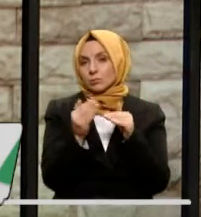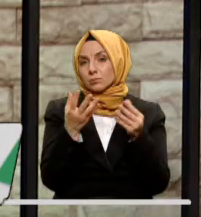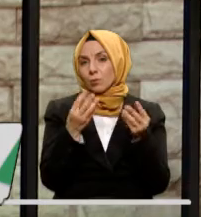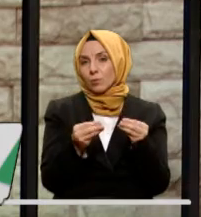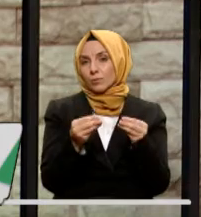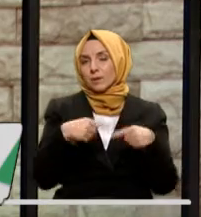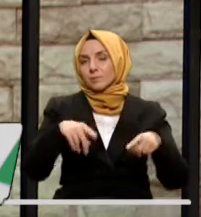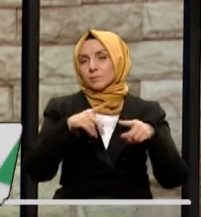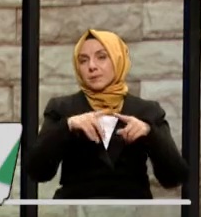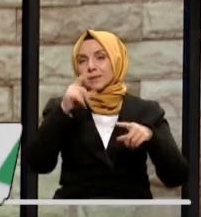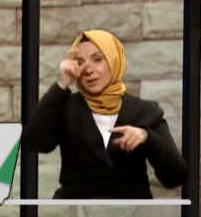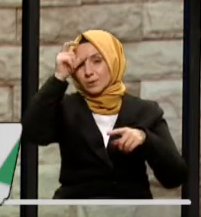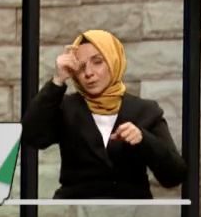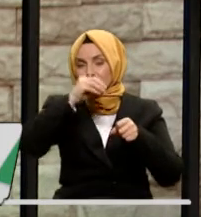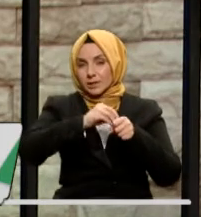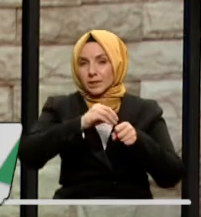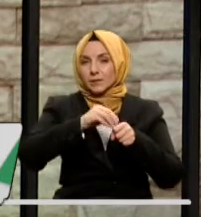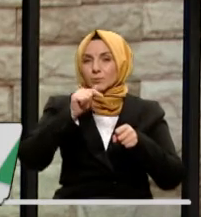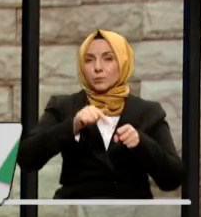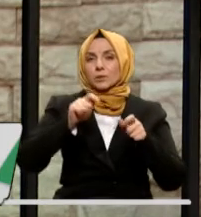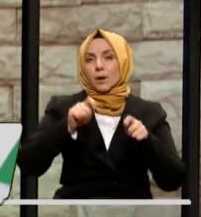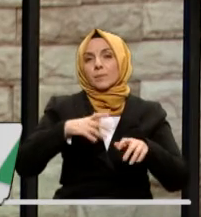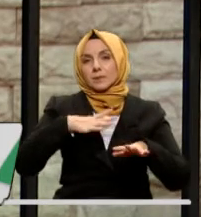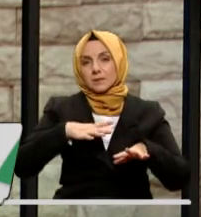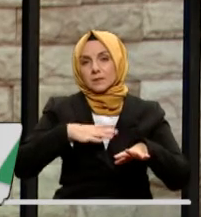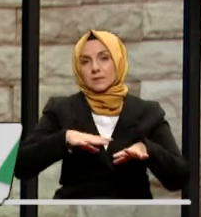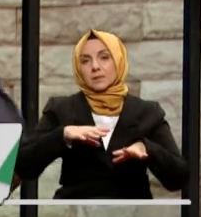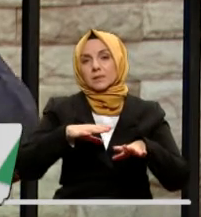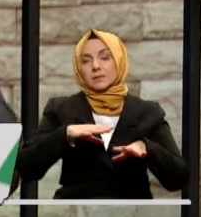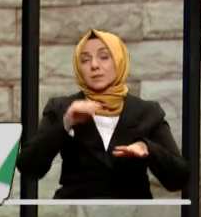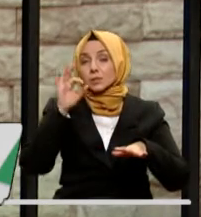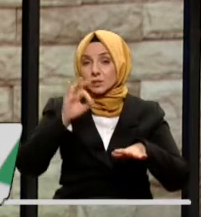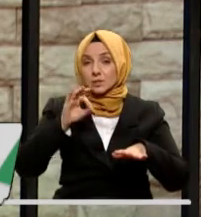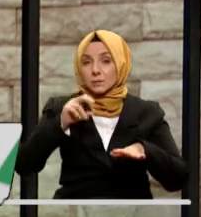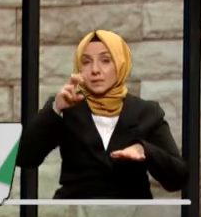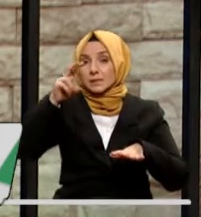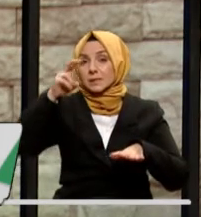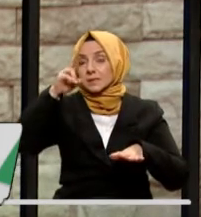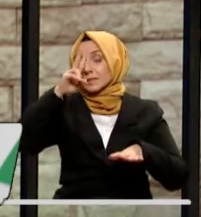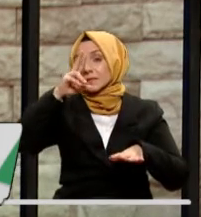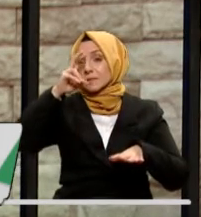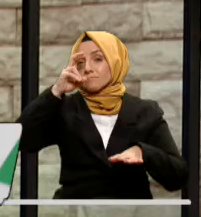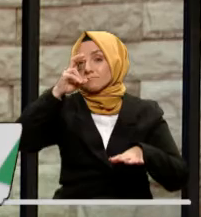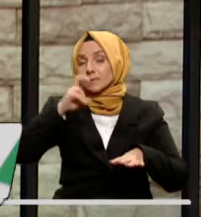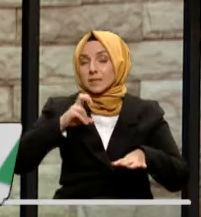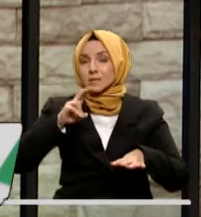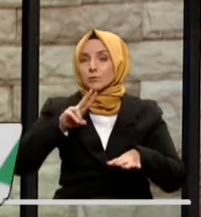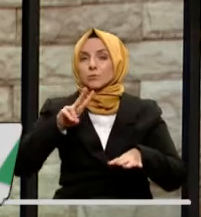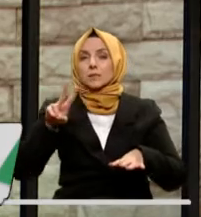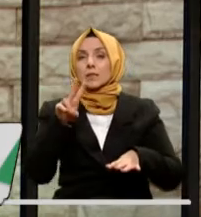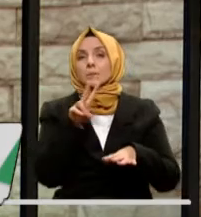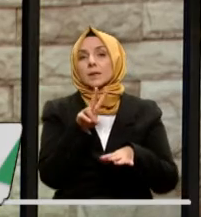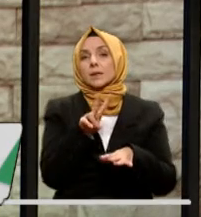veritabanı oluşturmayı dedik ve hayata geçirdik bakanlığımızla birlikte şu anda 822 bin kök hücre